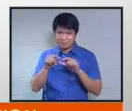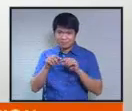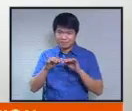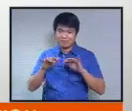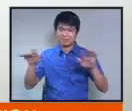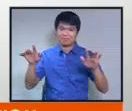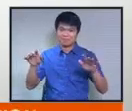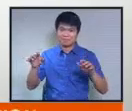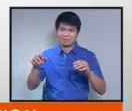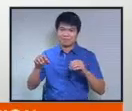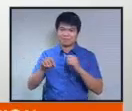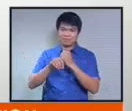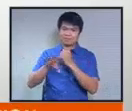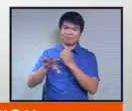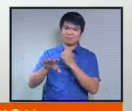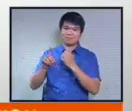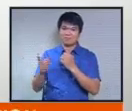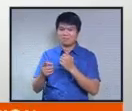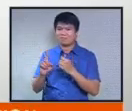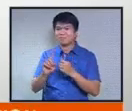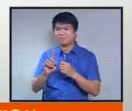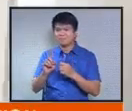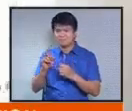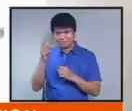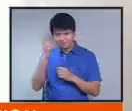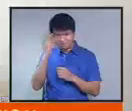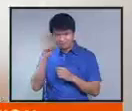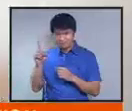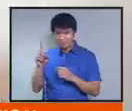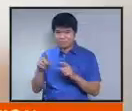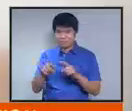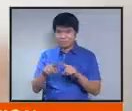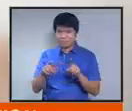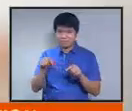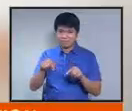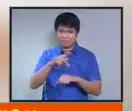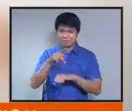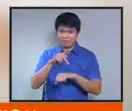Fartgate. Kayo mga kapatid, ano ang tingin ninyo? Samantala, dito naman sa Pilipinas,